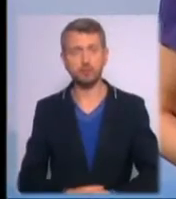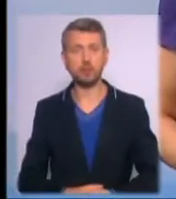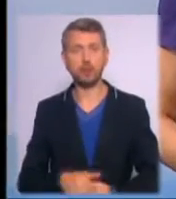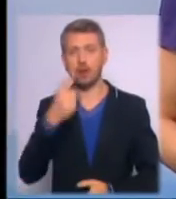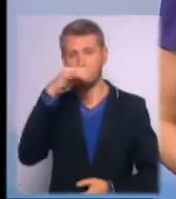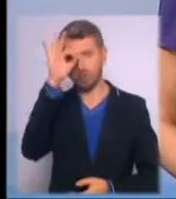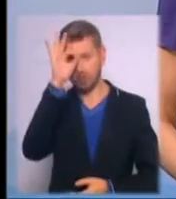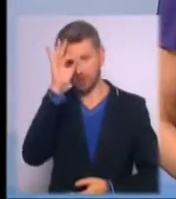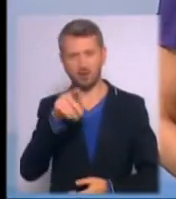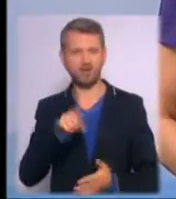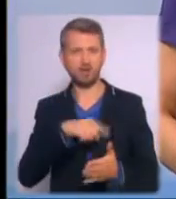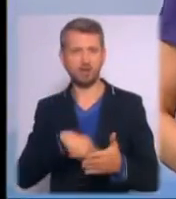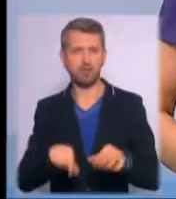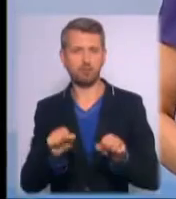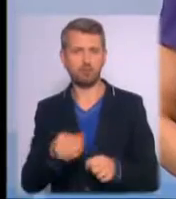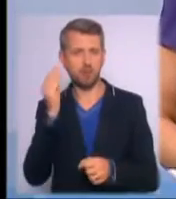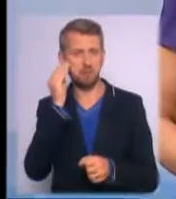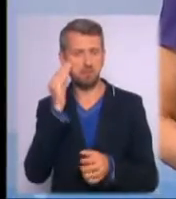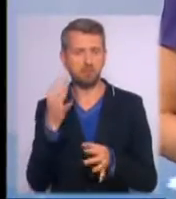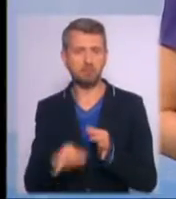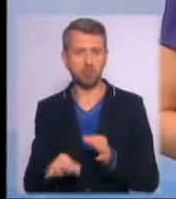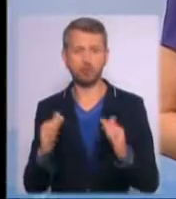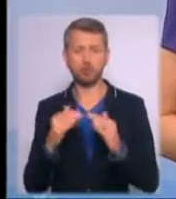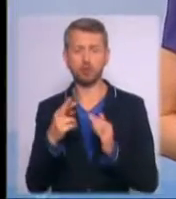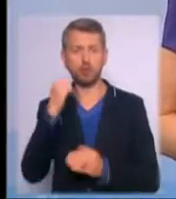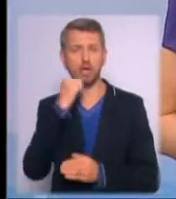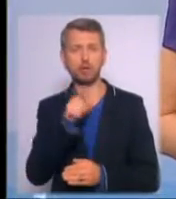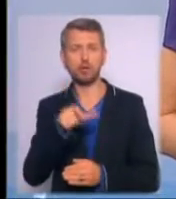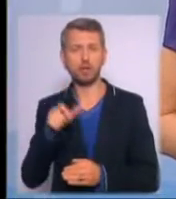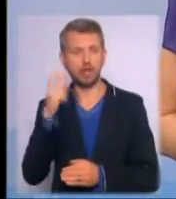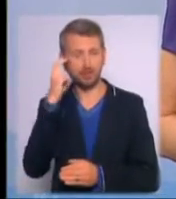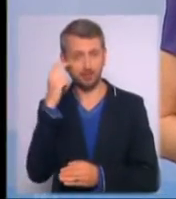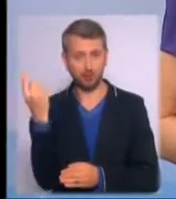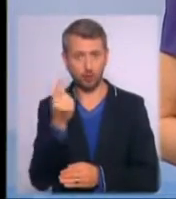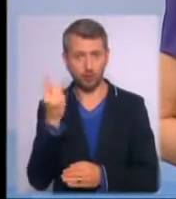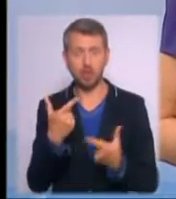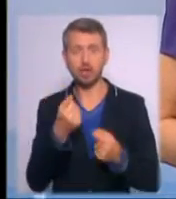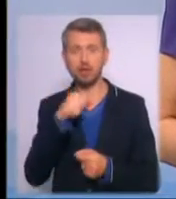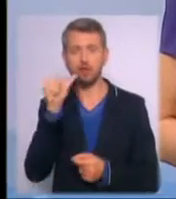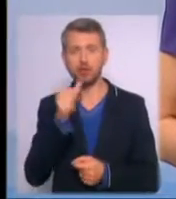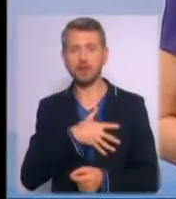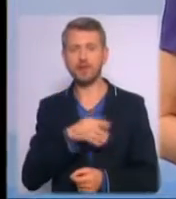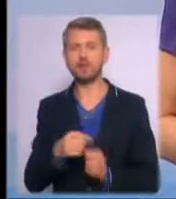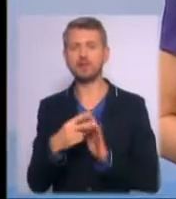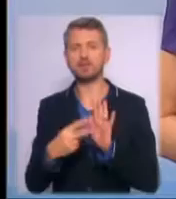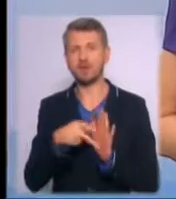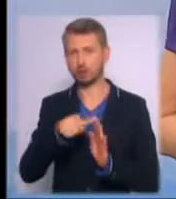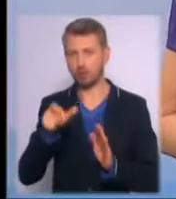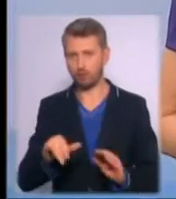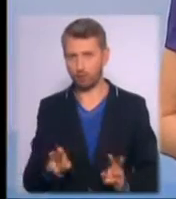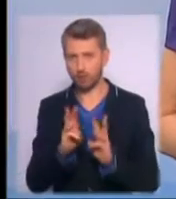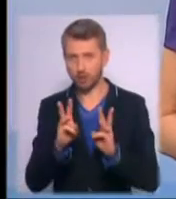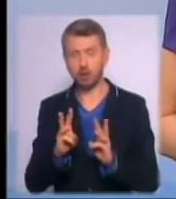Поліція відкидає можливість підпалу будинку для літніх людей на Київщині, де вчора, нагадаю, у вогні загинуло 17 людей. Водночас